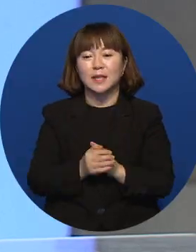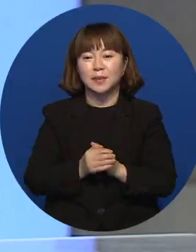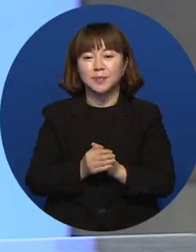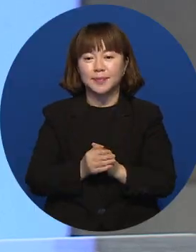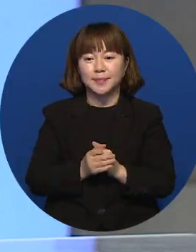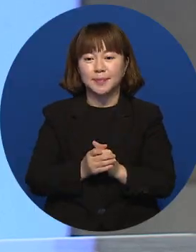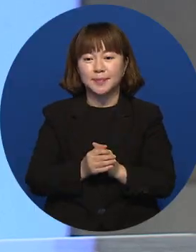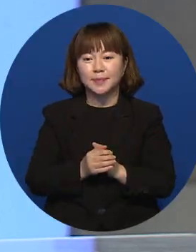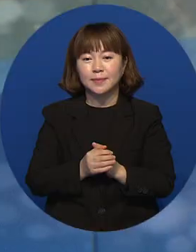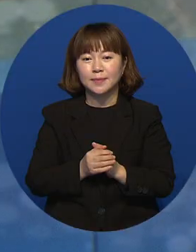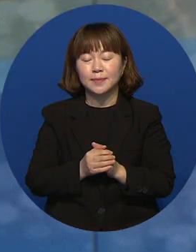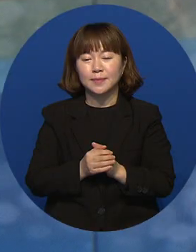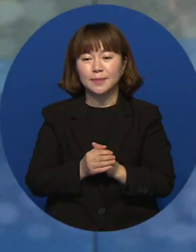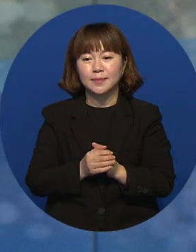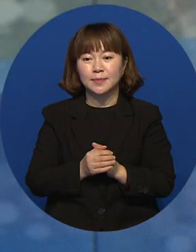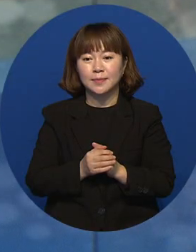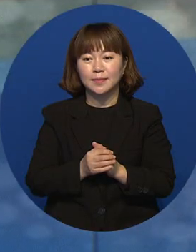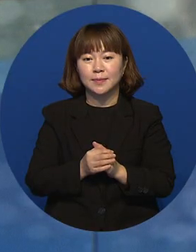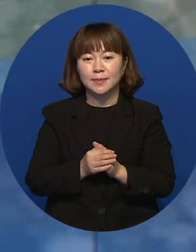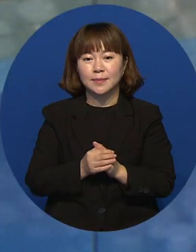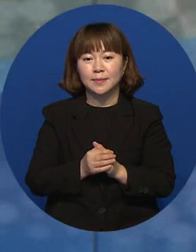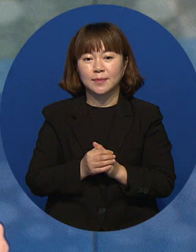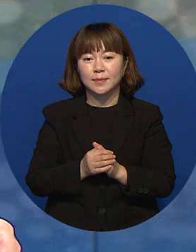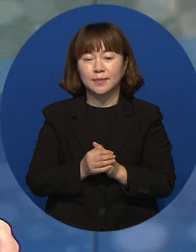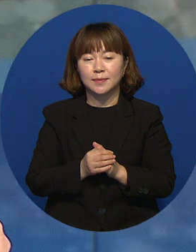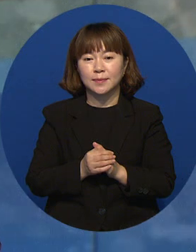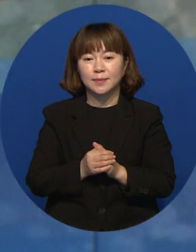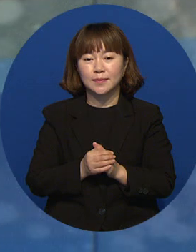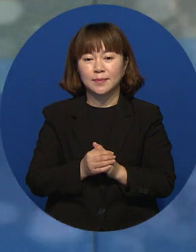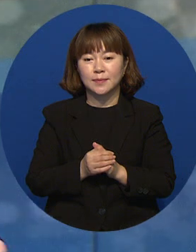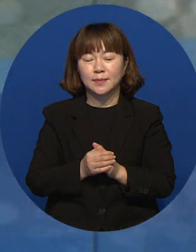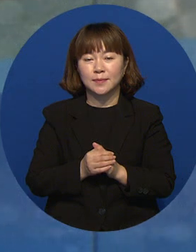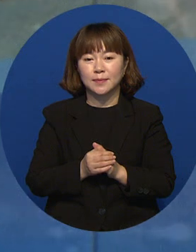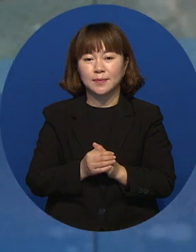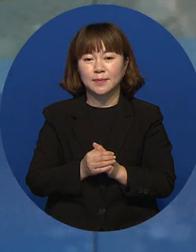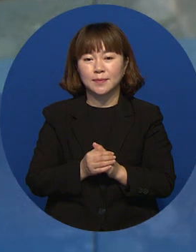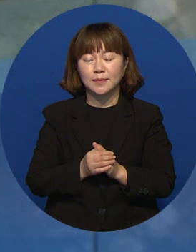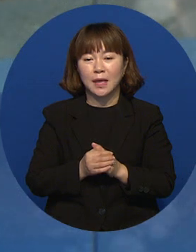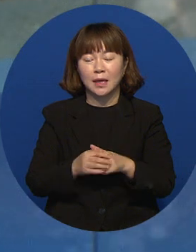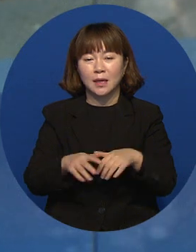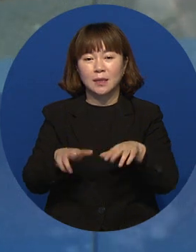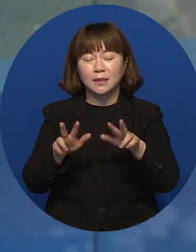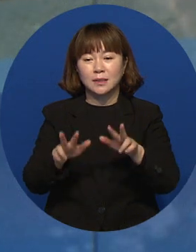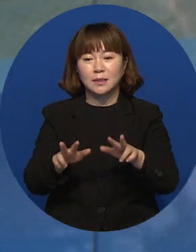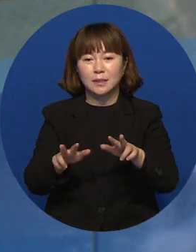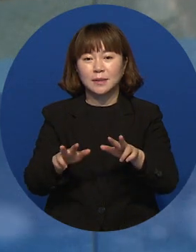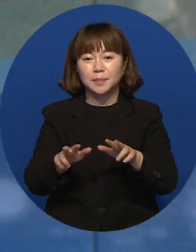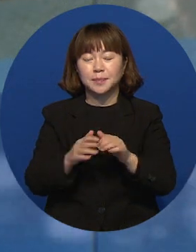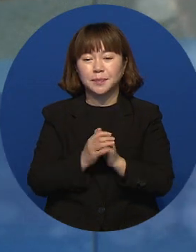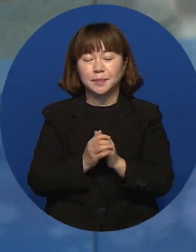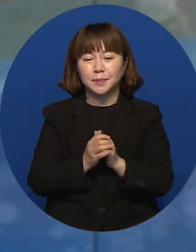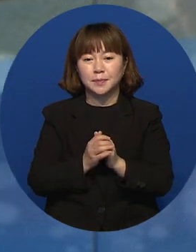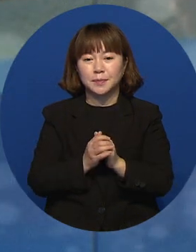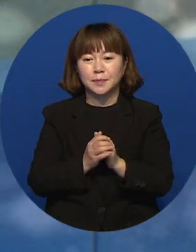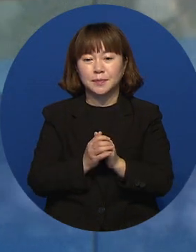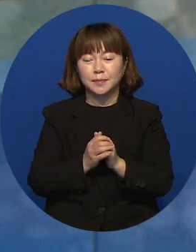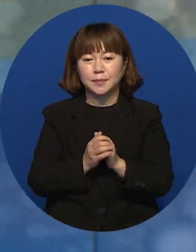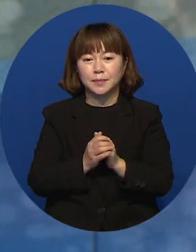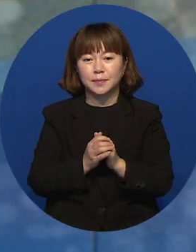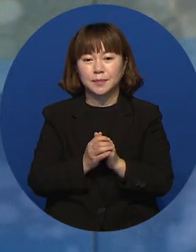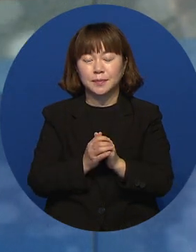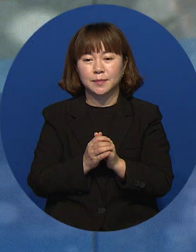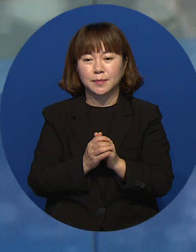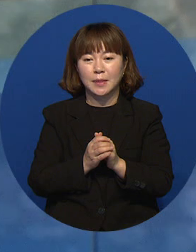창을 한번 여쭤 보도록 하겠습니다 어 누구보다 가장 그 현업에서 고통을 당한 분들이 중소